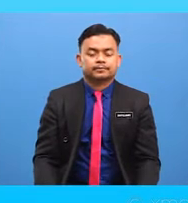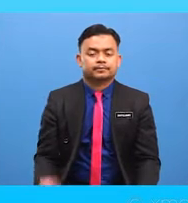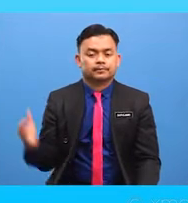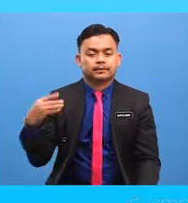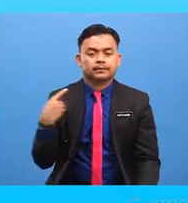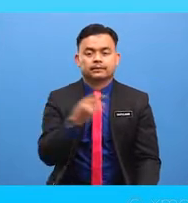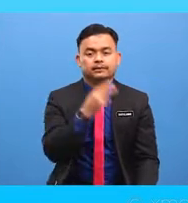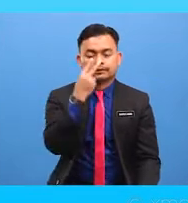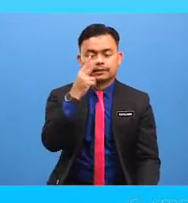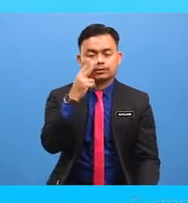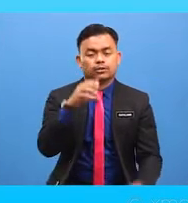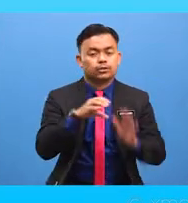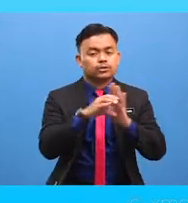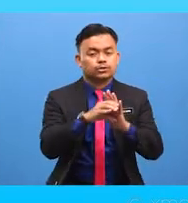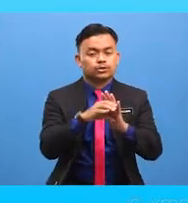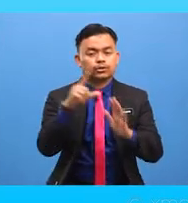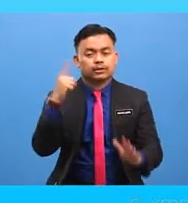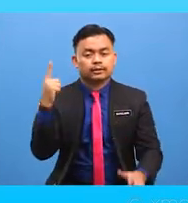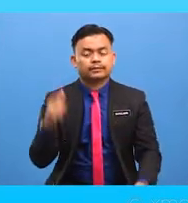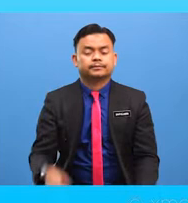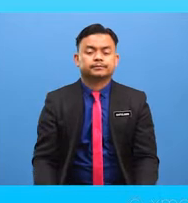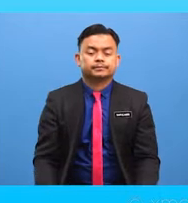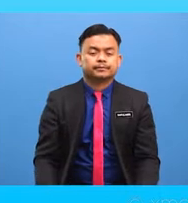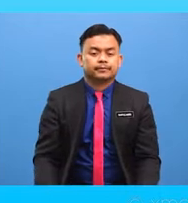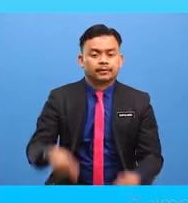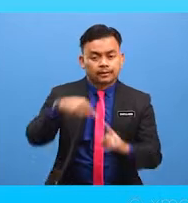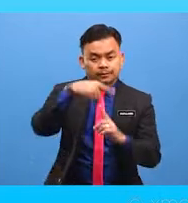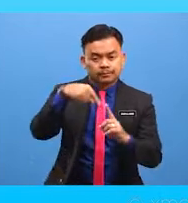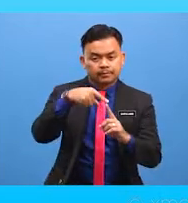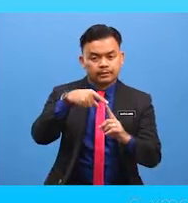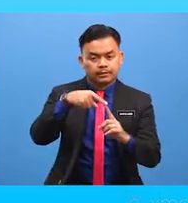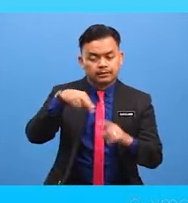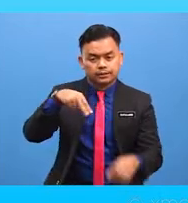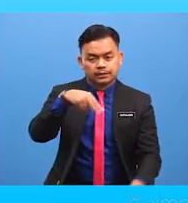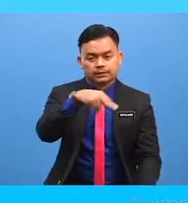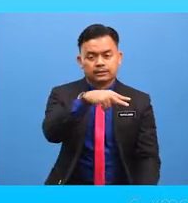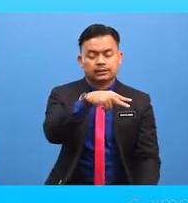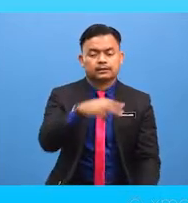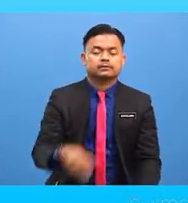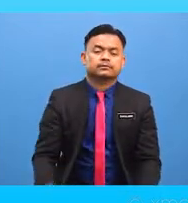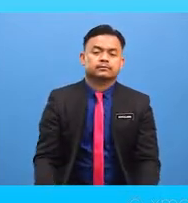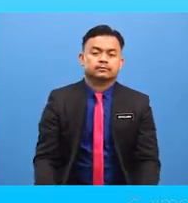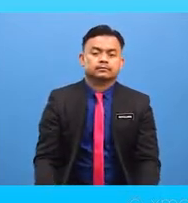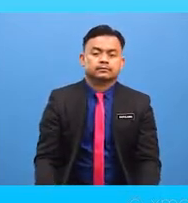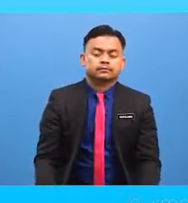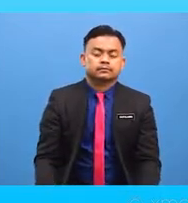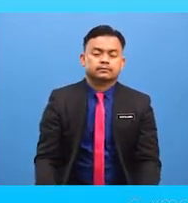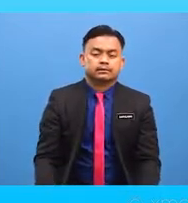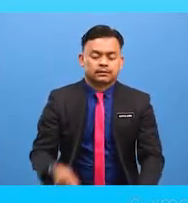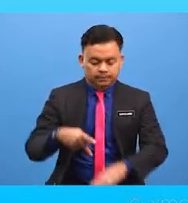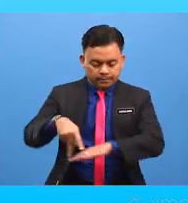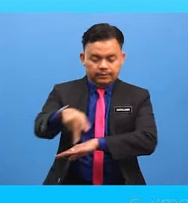Mari kita tengok contoh seterusnya. Apabila kamu sedang berjalan-jalan di